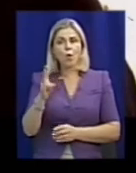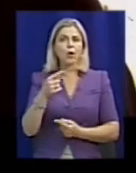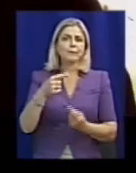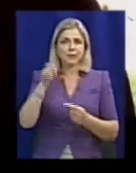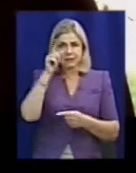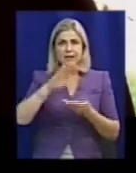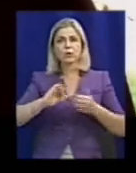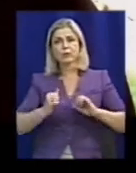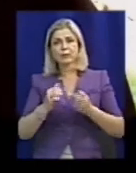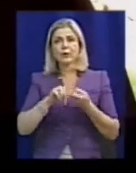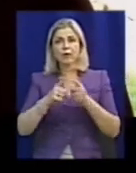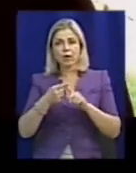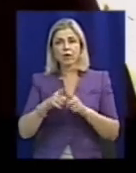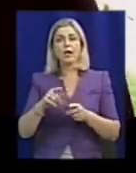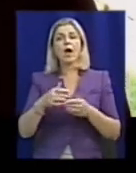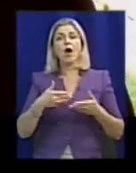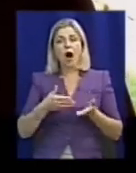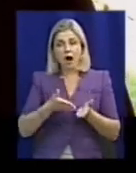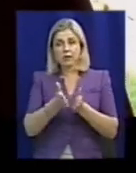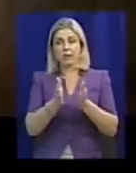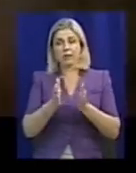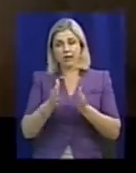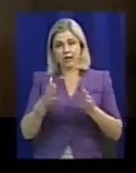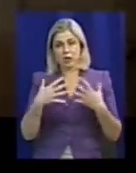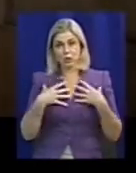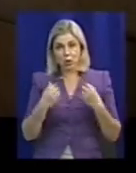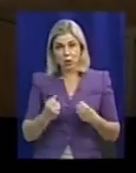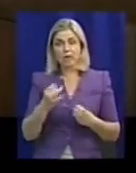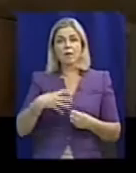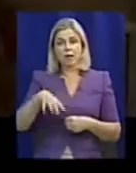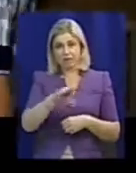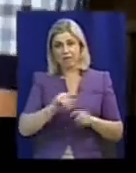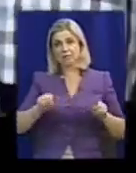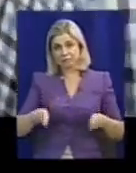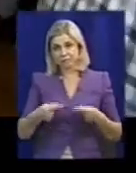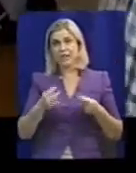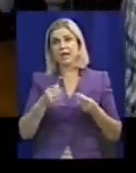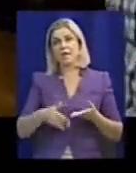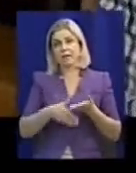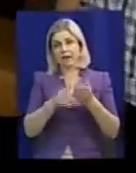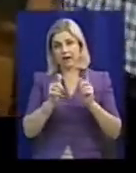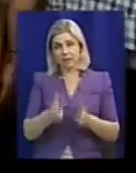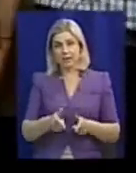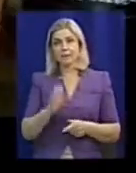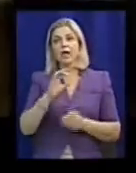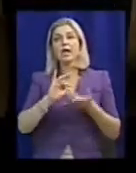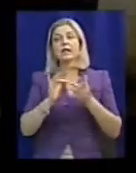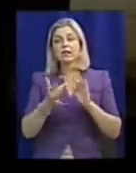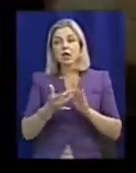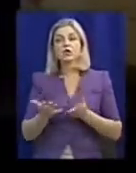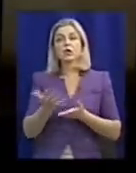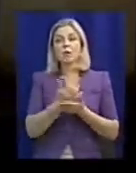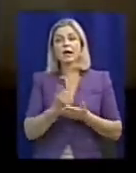охорони здоров'я, то він запропонував, а ми всі підтримали. За три місяці благодійники за допомогою публікацій в соціальних мережах